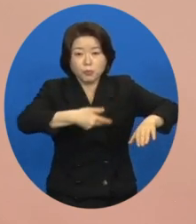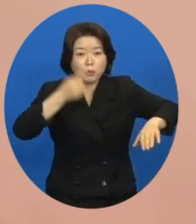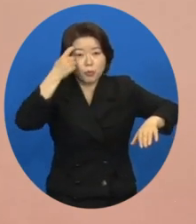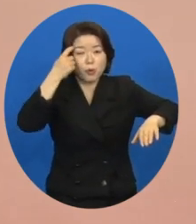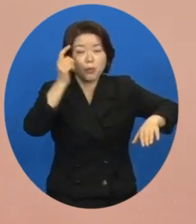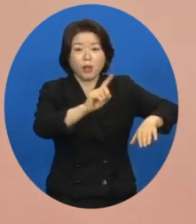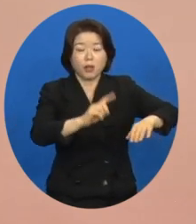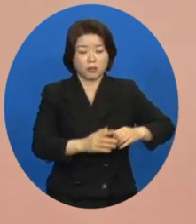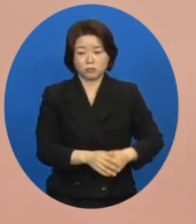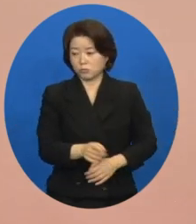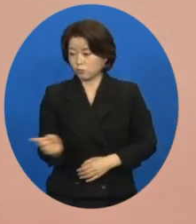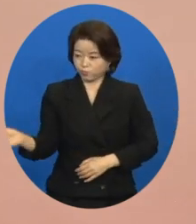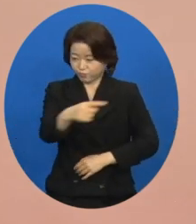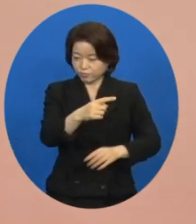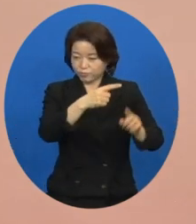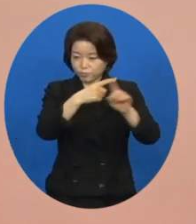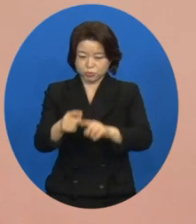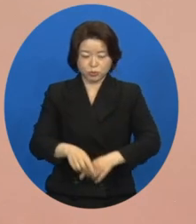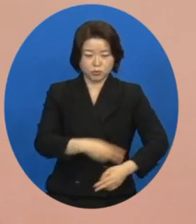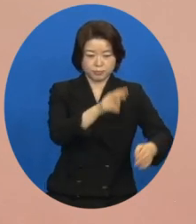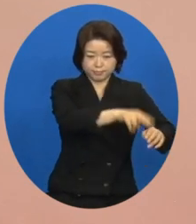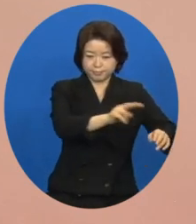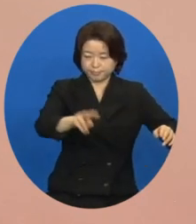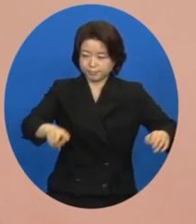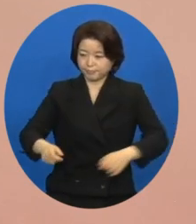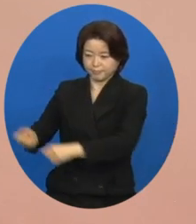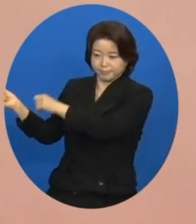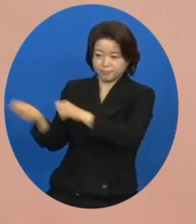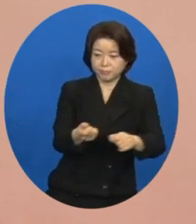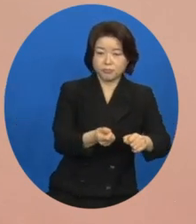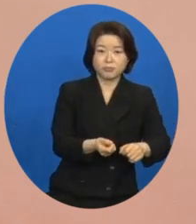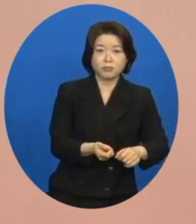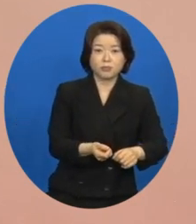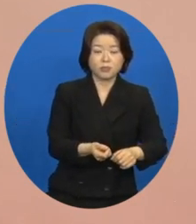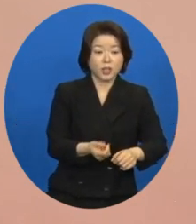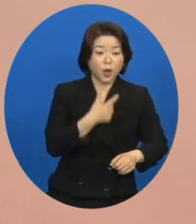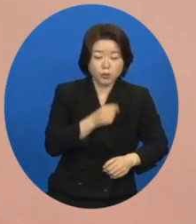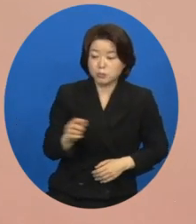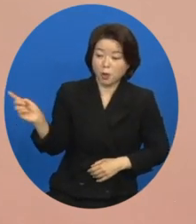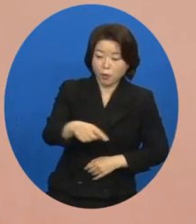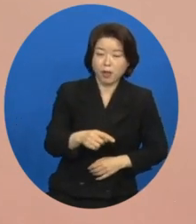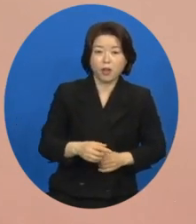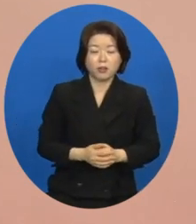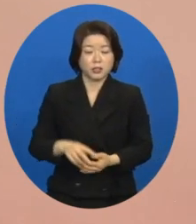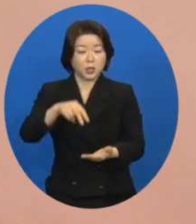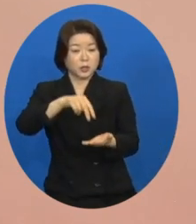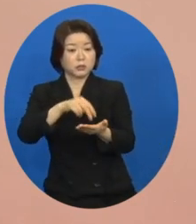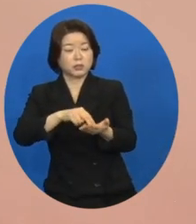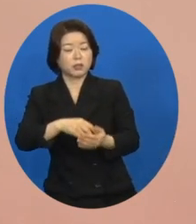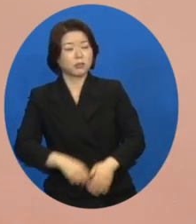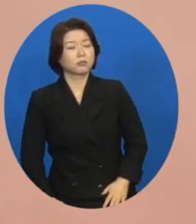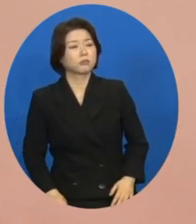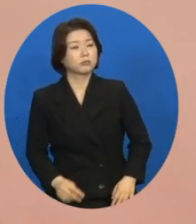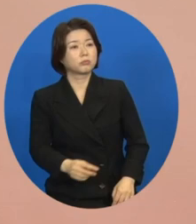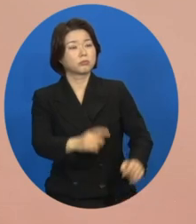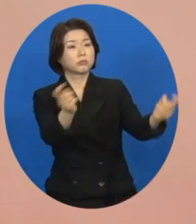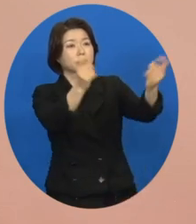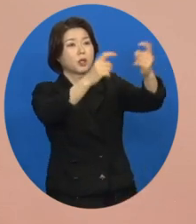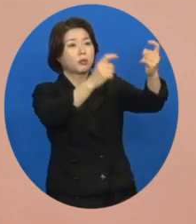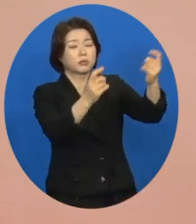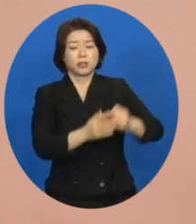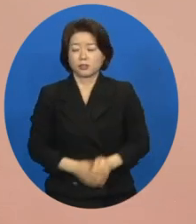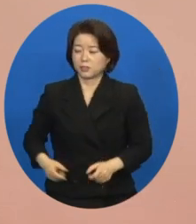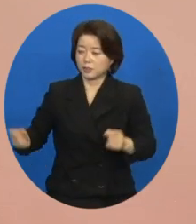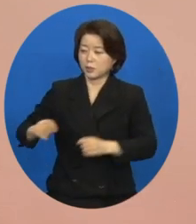어쨌든 엎드려 바치라고, 때리겠다고 싸웠어요. 옆에 유기성 목사님이 가만히 서 있더군요.